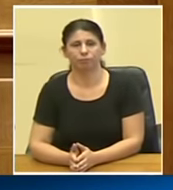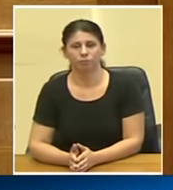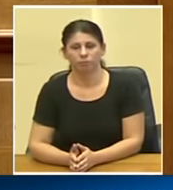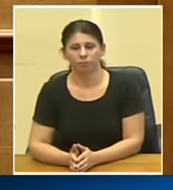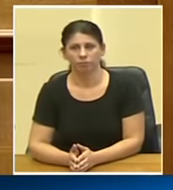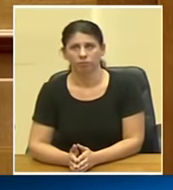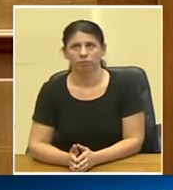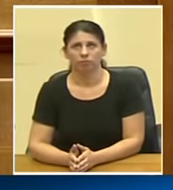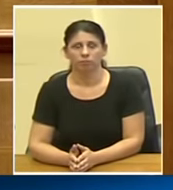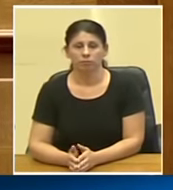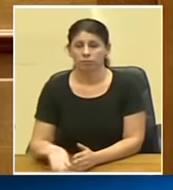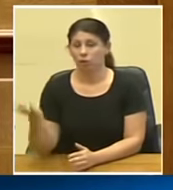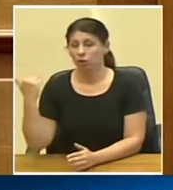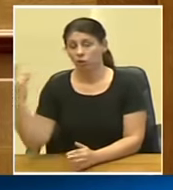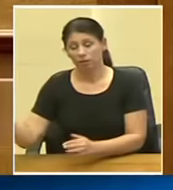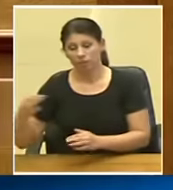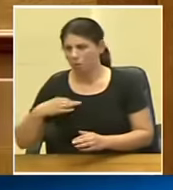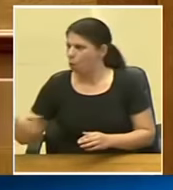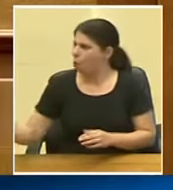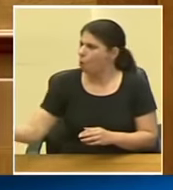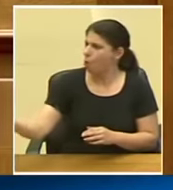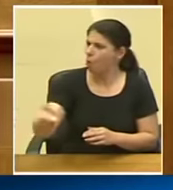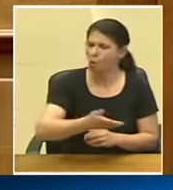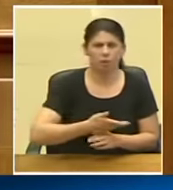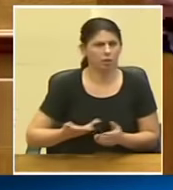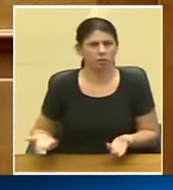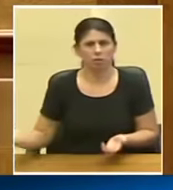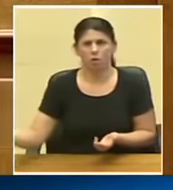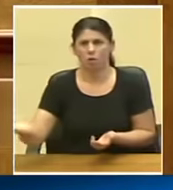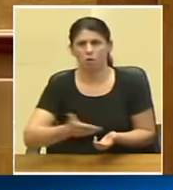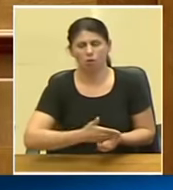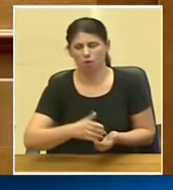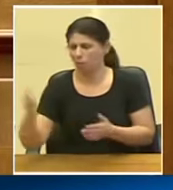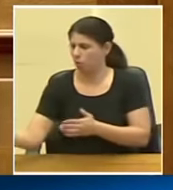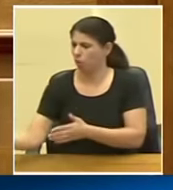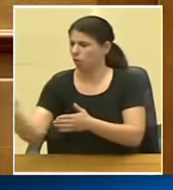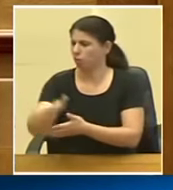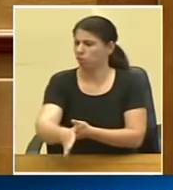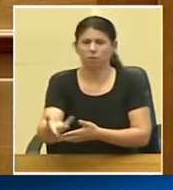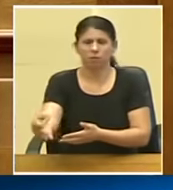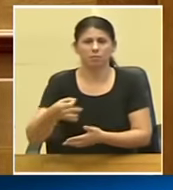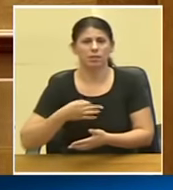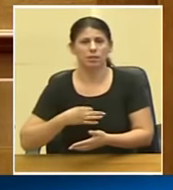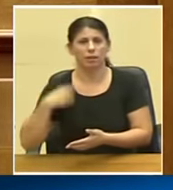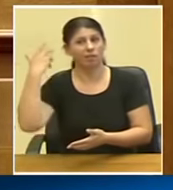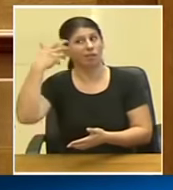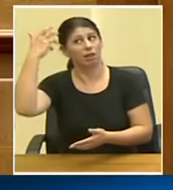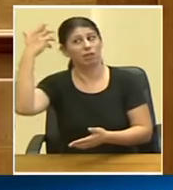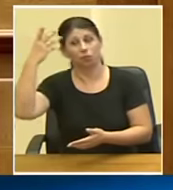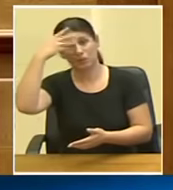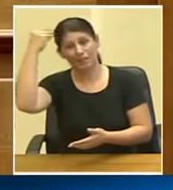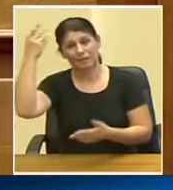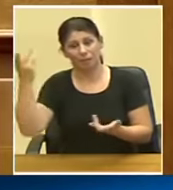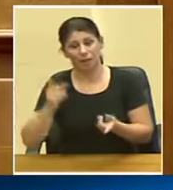Μετά, τότε μας λέγατε όλοι από εδώ και από εκεί ότι είναι φαντασιώσεις του Τσίπρα